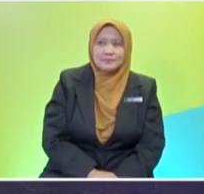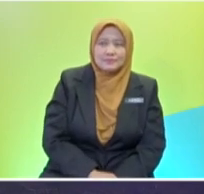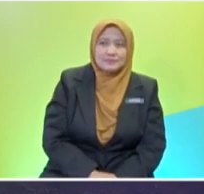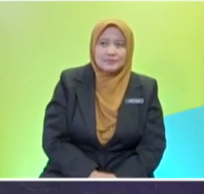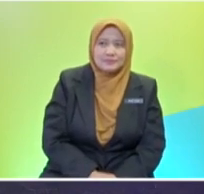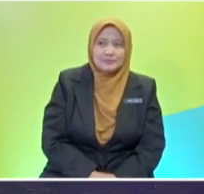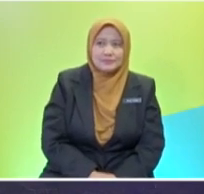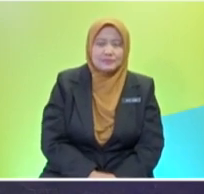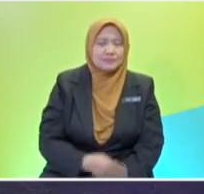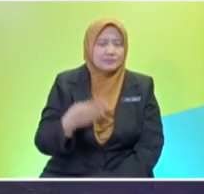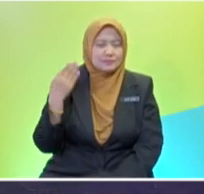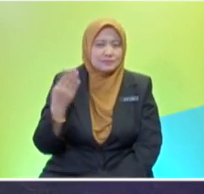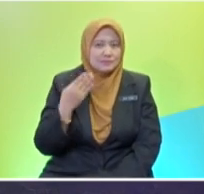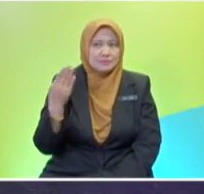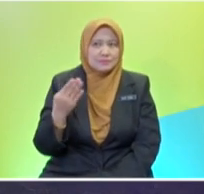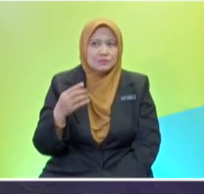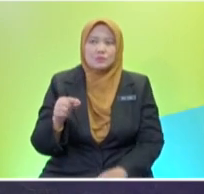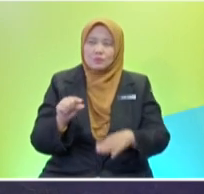Iya selalu